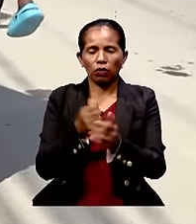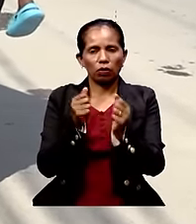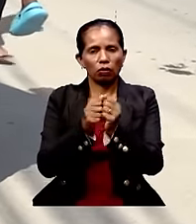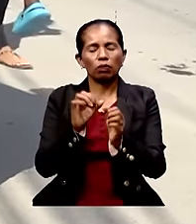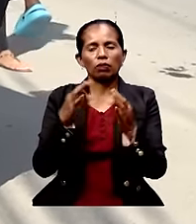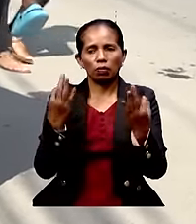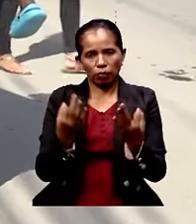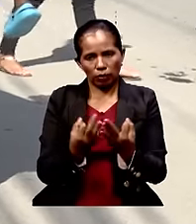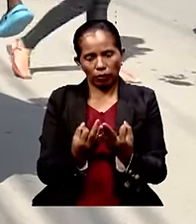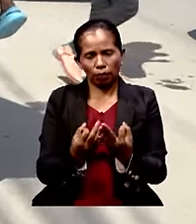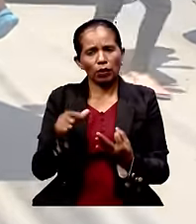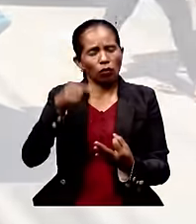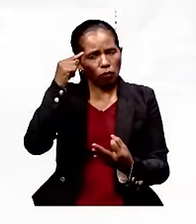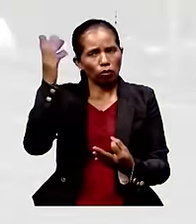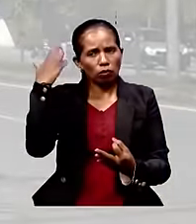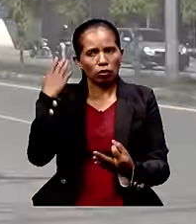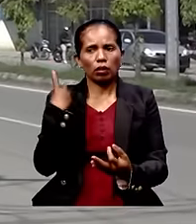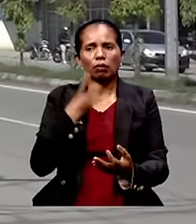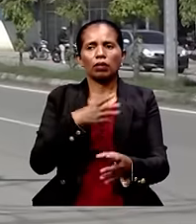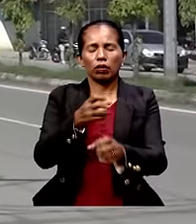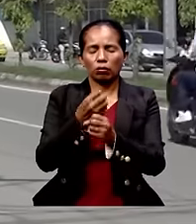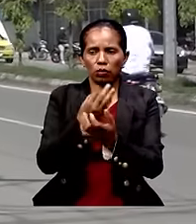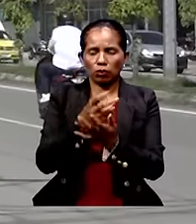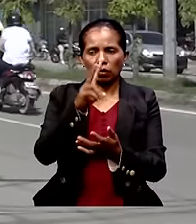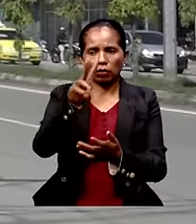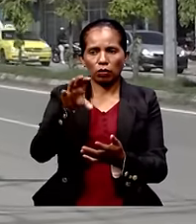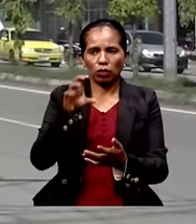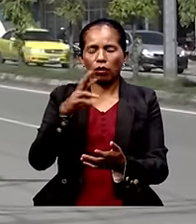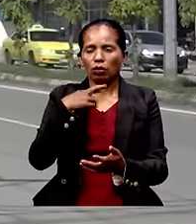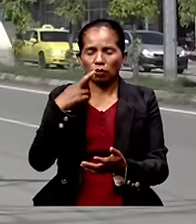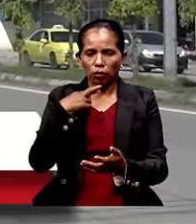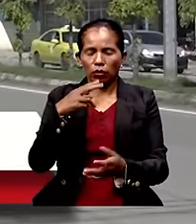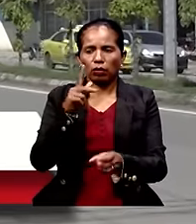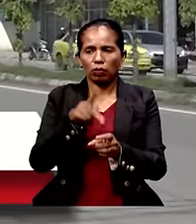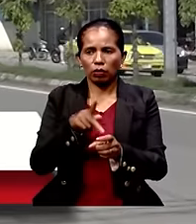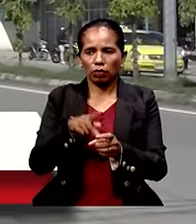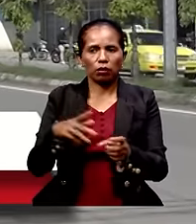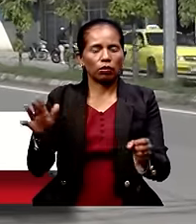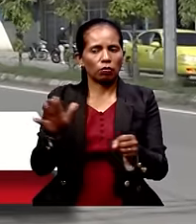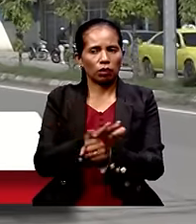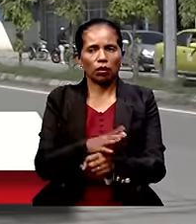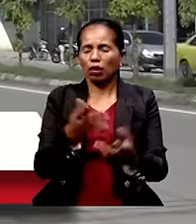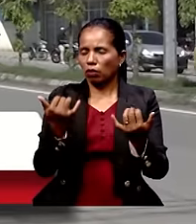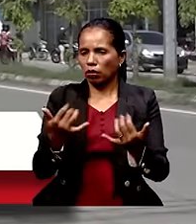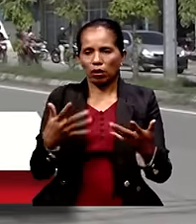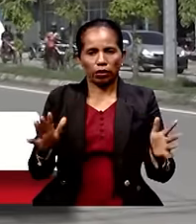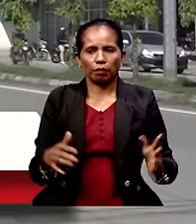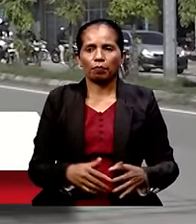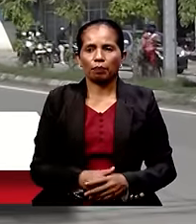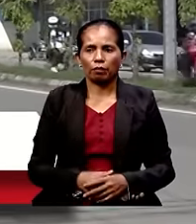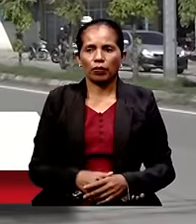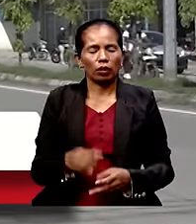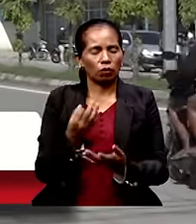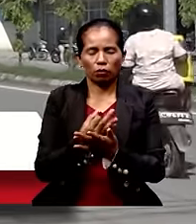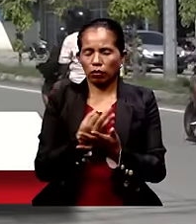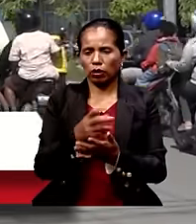Governo Ulupe mema amsimo be subsidi $200 otam fos mina com completo mas agora lá ya agora subsidi